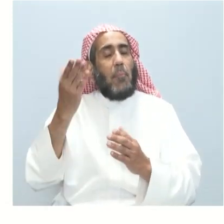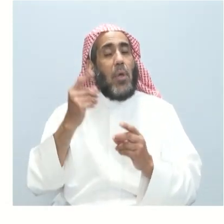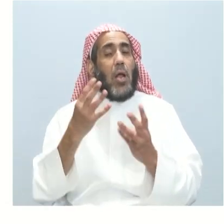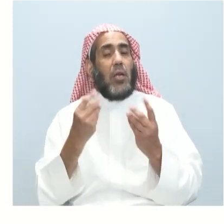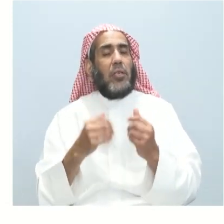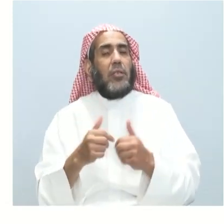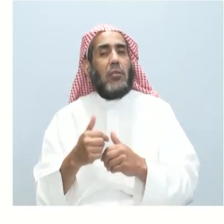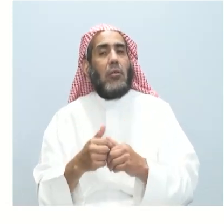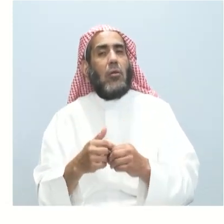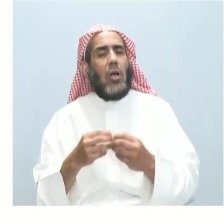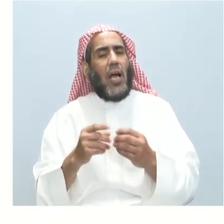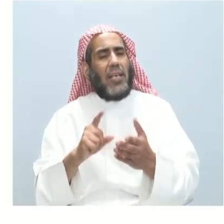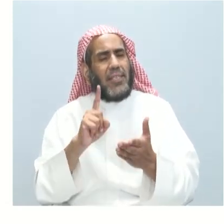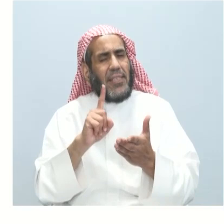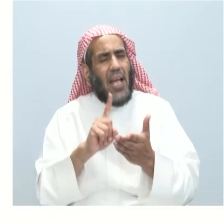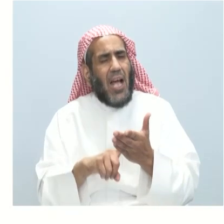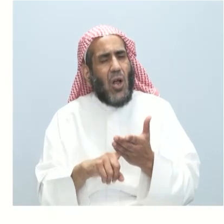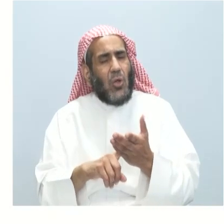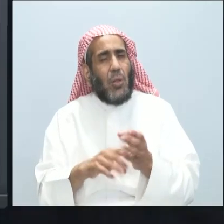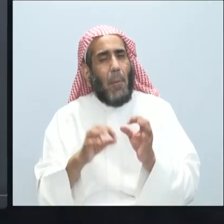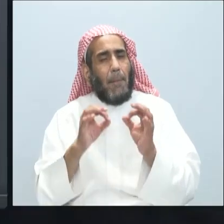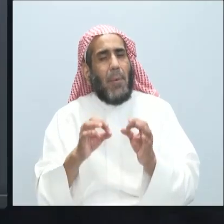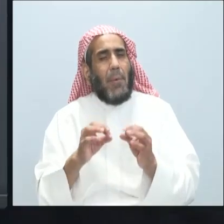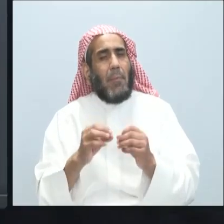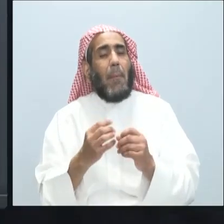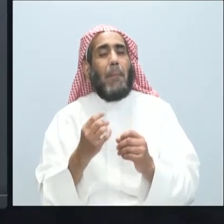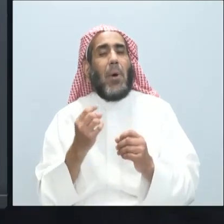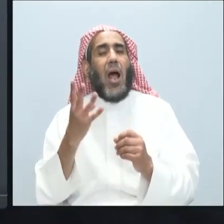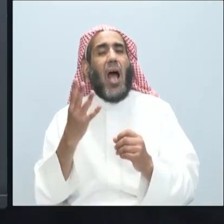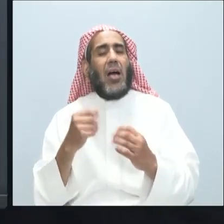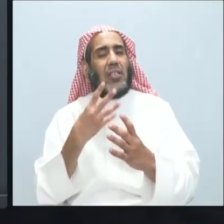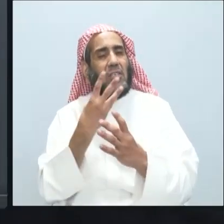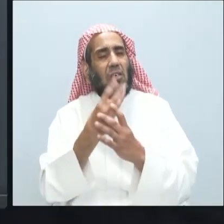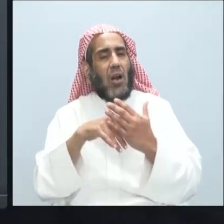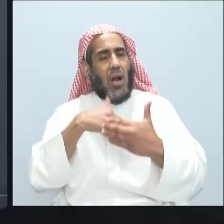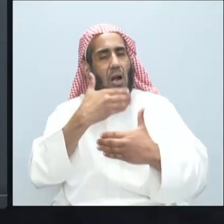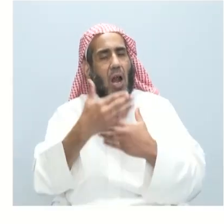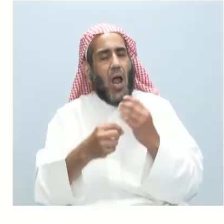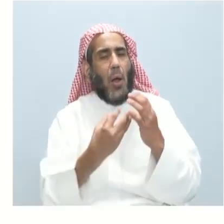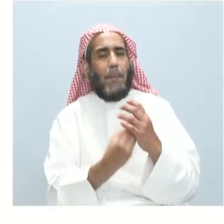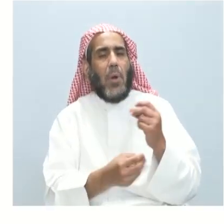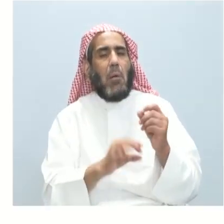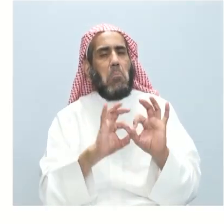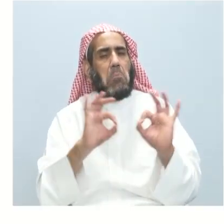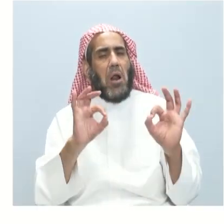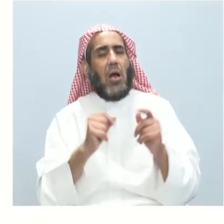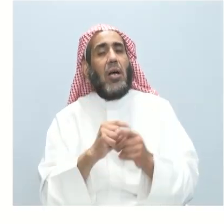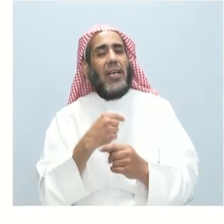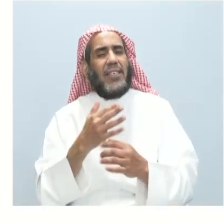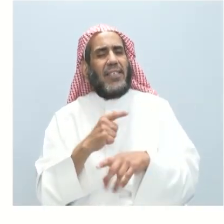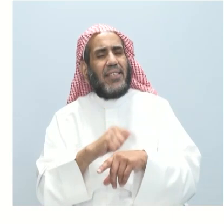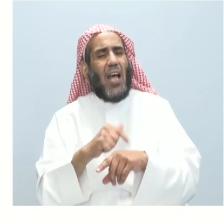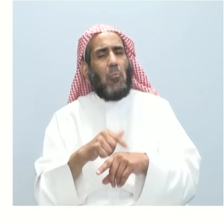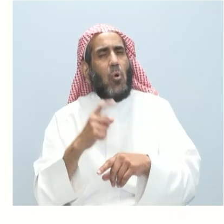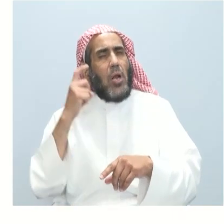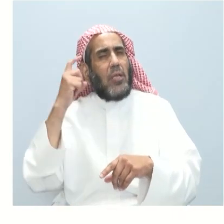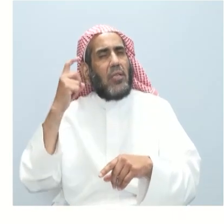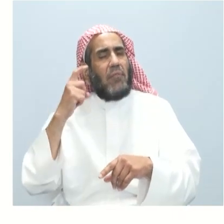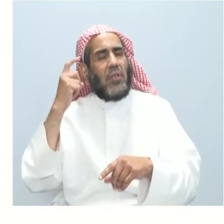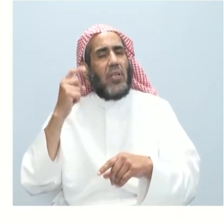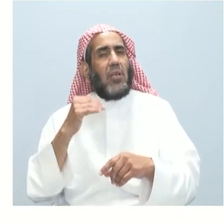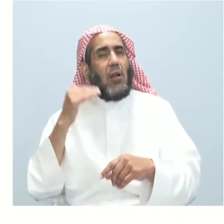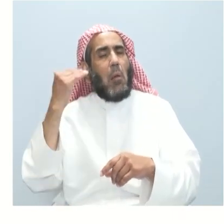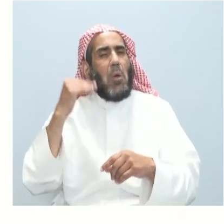الى الت التاكد من براءه الرحم المراه ايضا هنا اعطاء مهله لتفكير